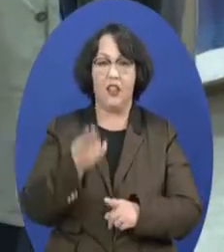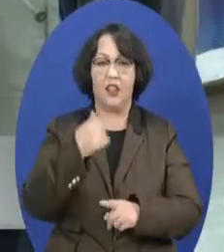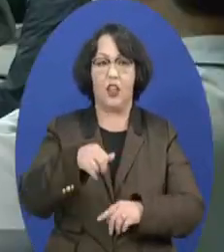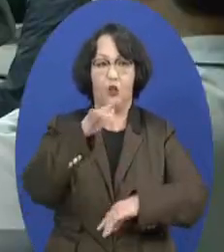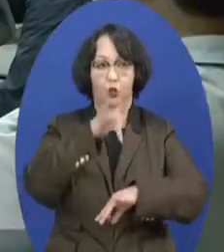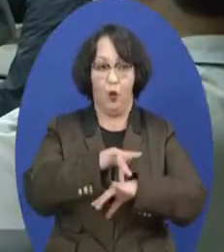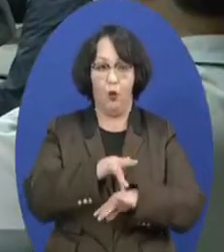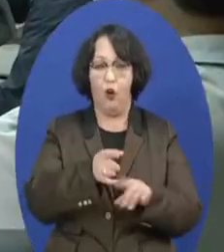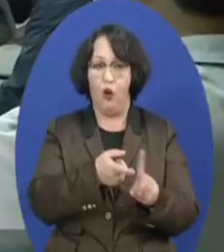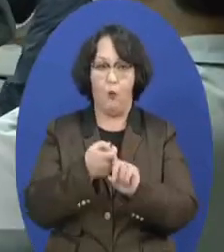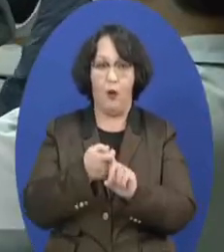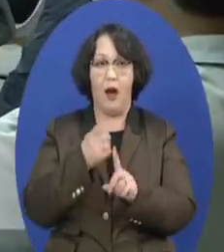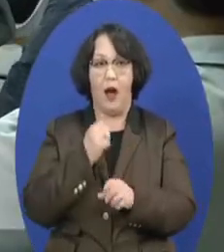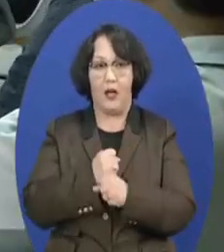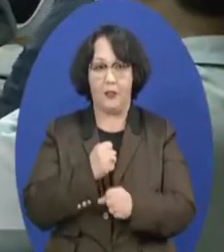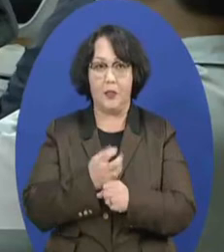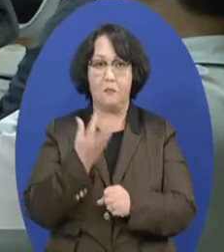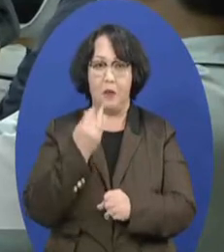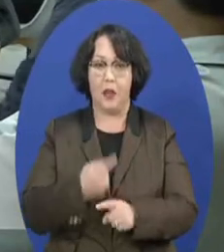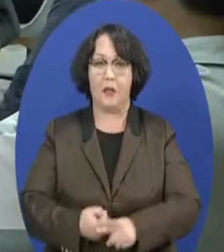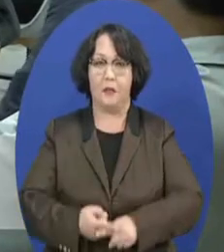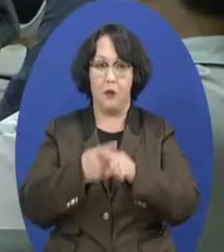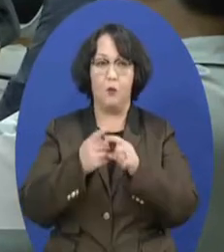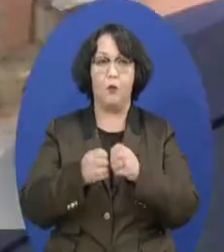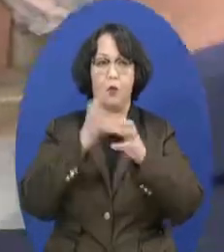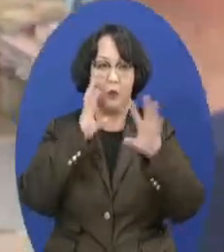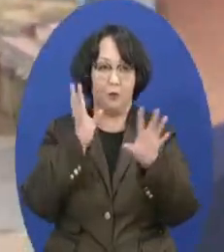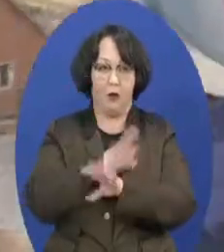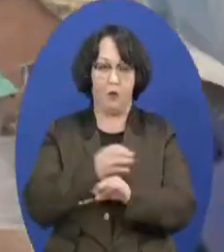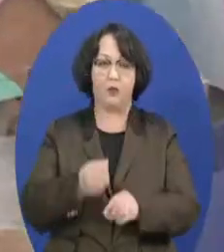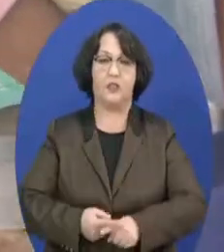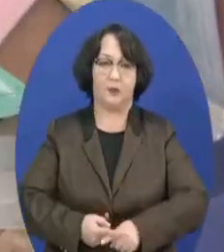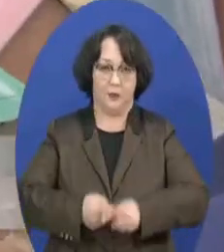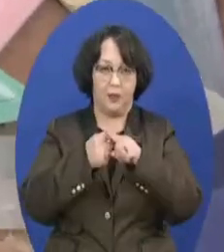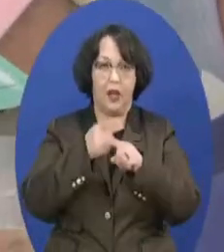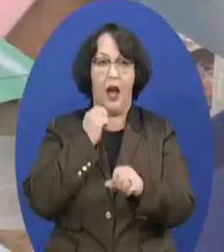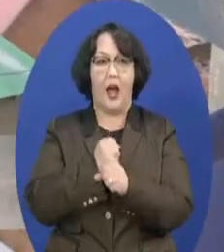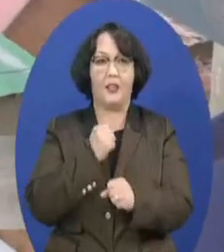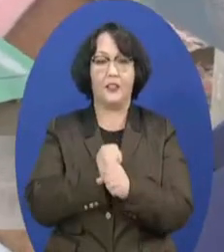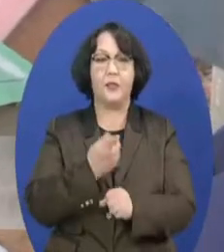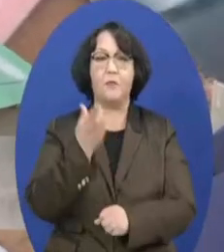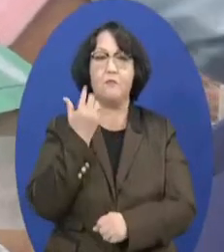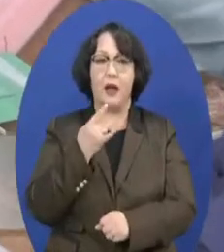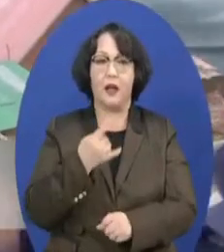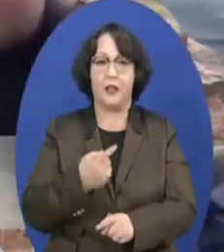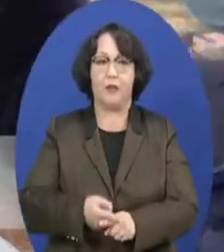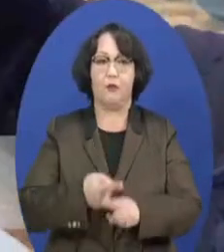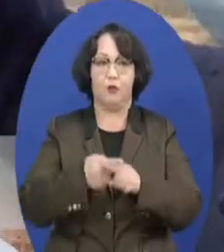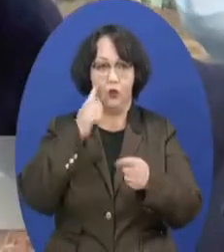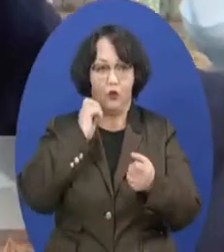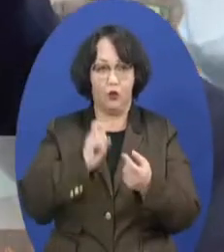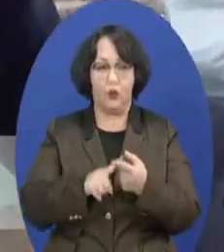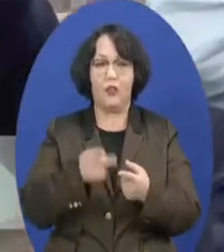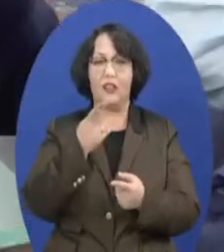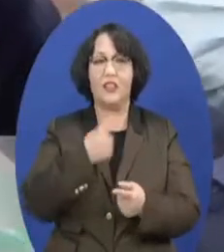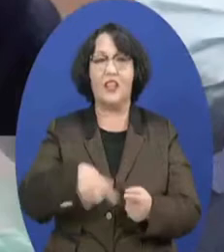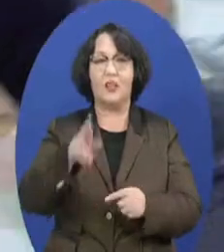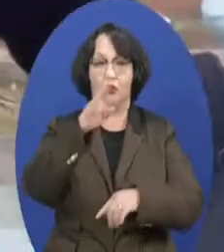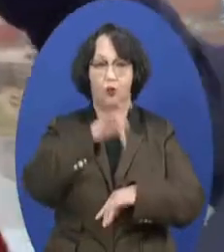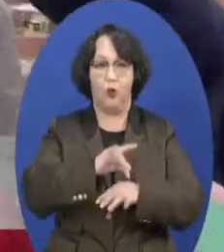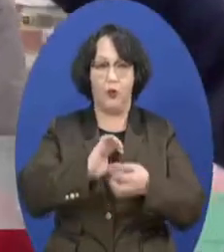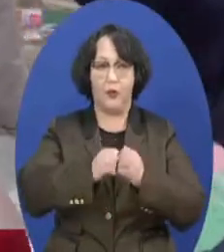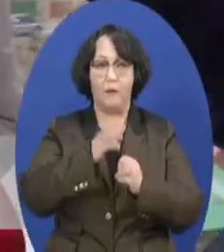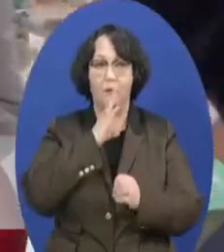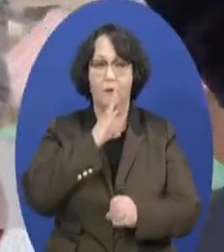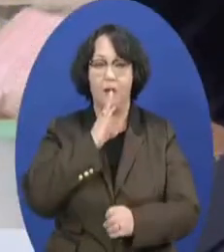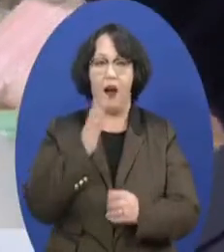нэмэгдэж, бүтээн байгуулалтын ажлууд үргэлжилнэ гэдгийг хэлж байна. Ажлын байрыг нэмэгдүүлэх бас зорилготой дэд төв байгуулсан тэр харагдаж байгаа.